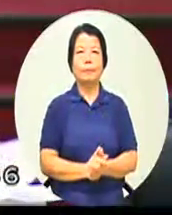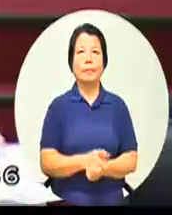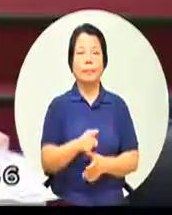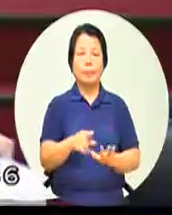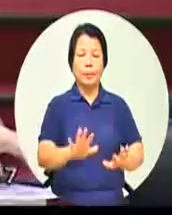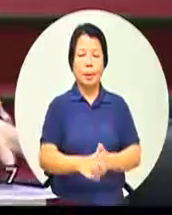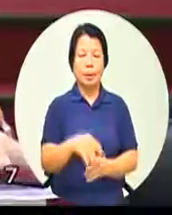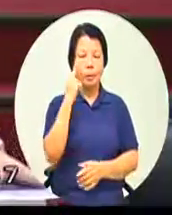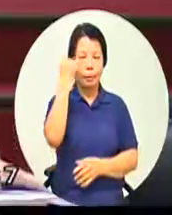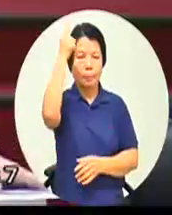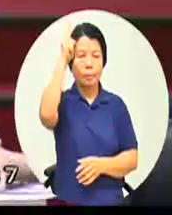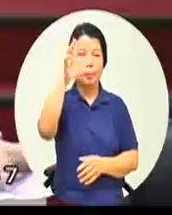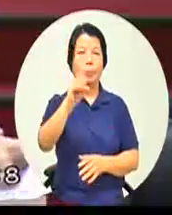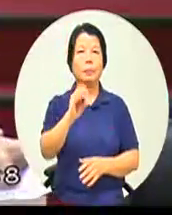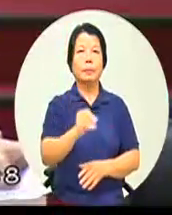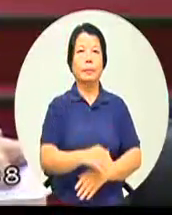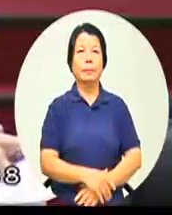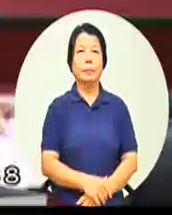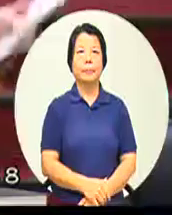纪念有无啊？